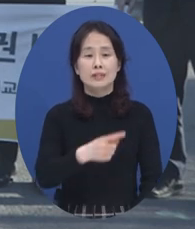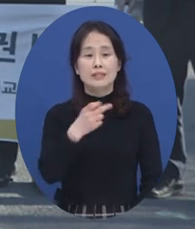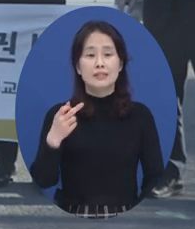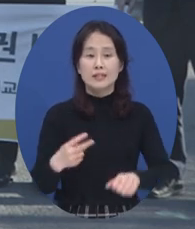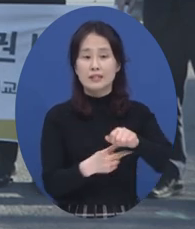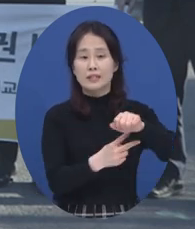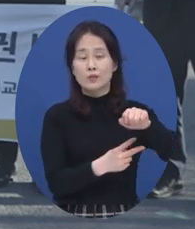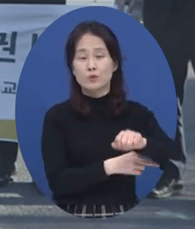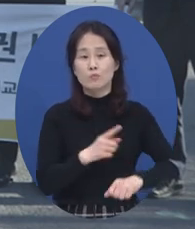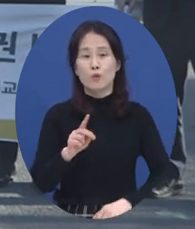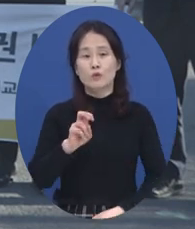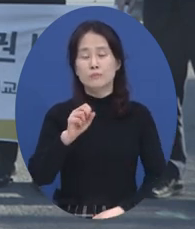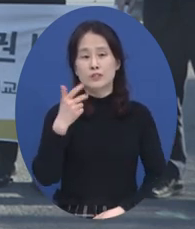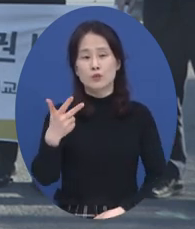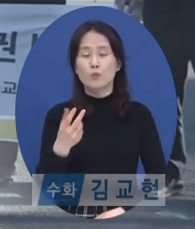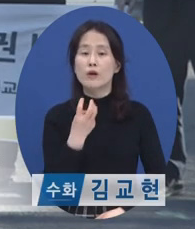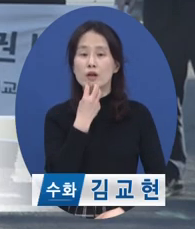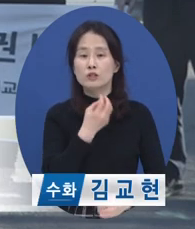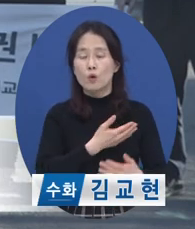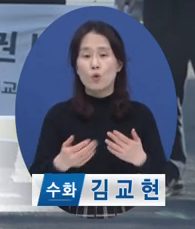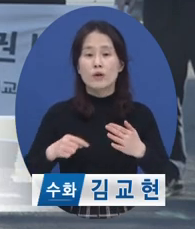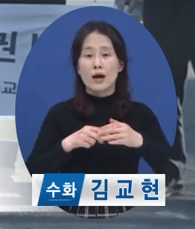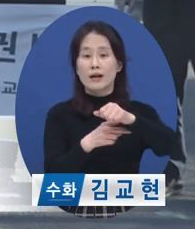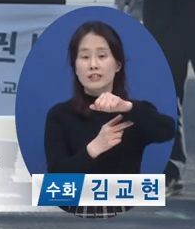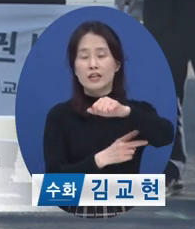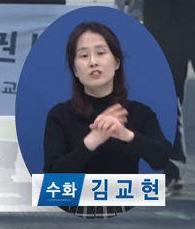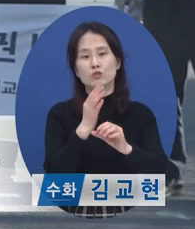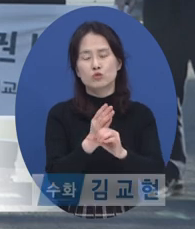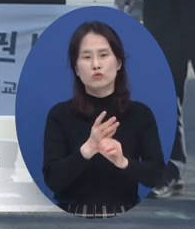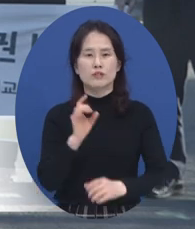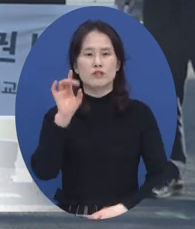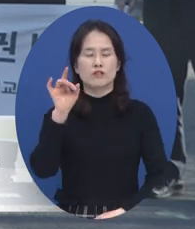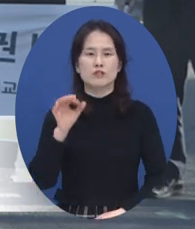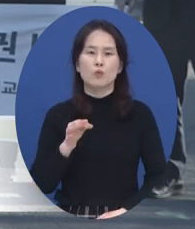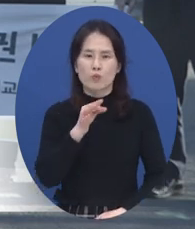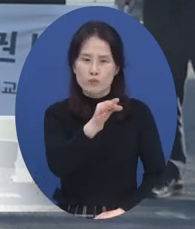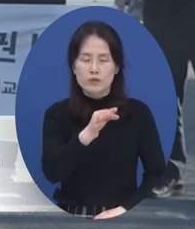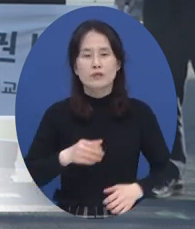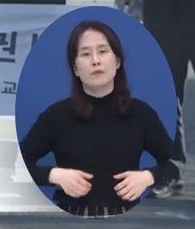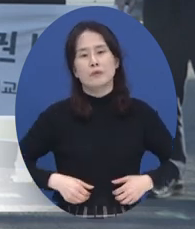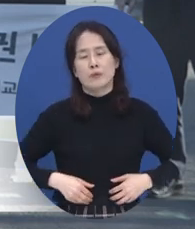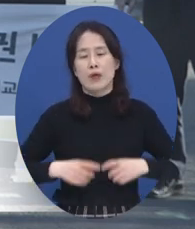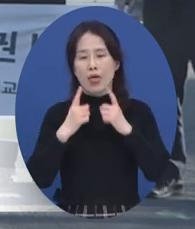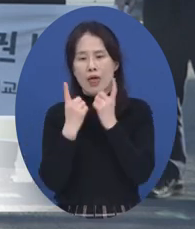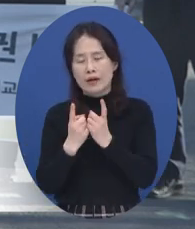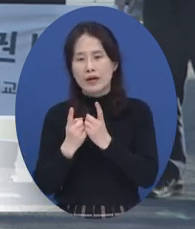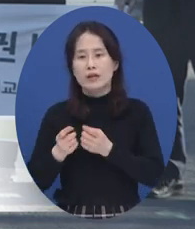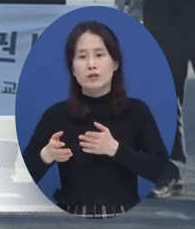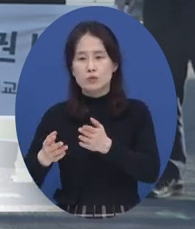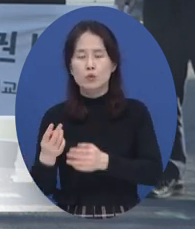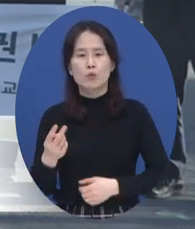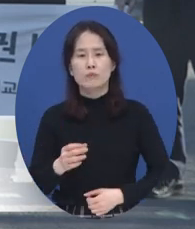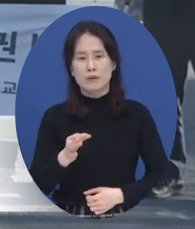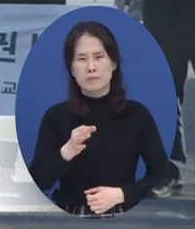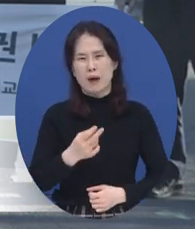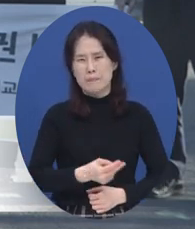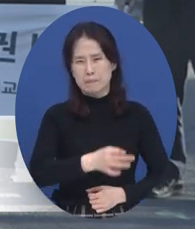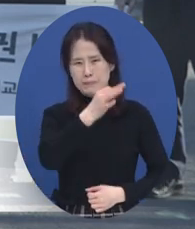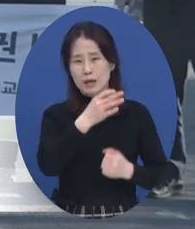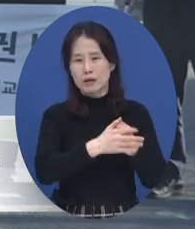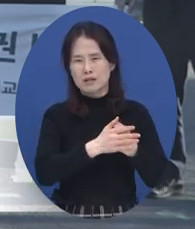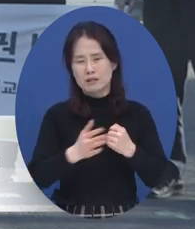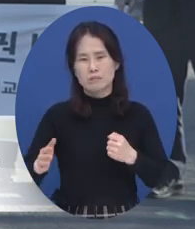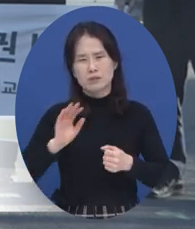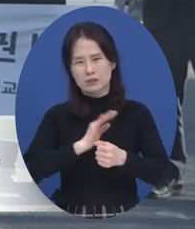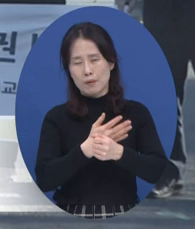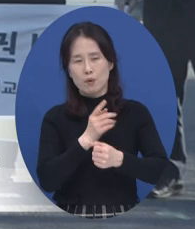일산대교는 27개의 한강다리 중 유일한 유료도로이자 통행료가 다른 민자도로보다 비싼 탓에 과도하다는 지적이